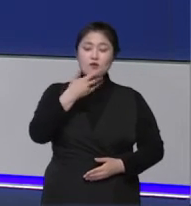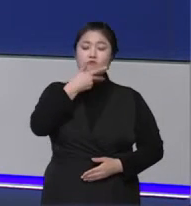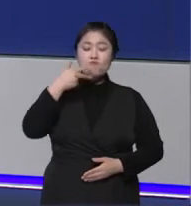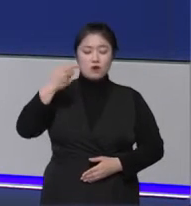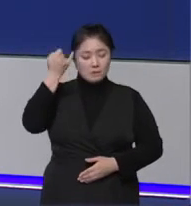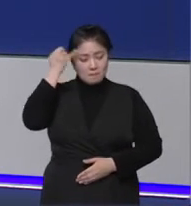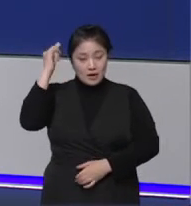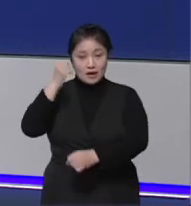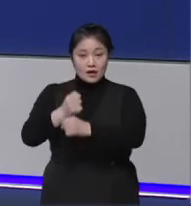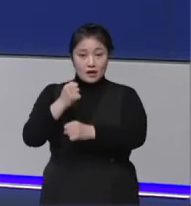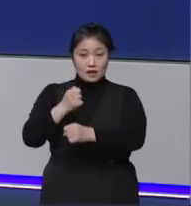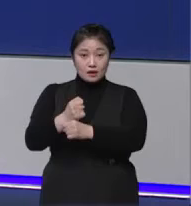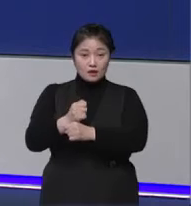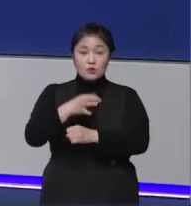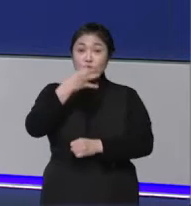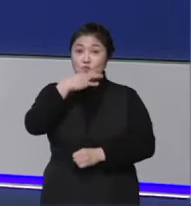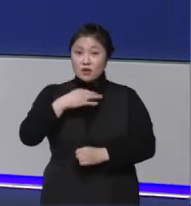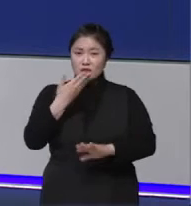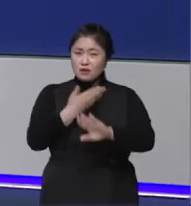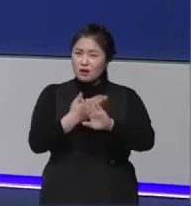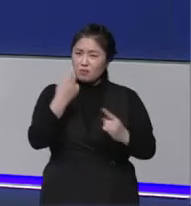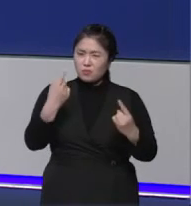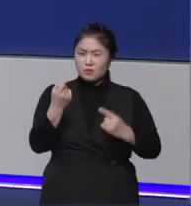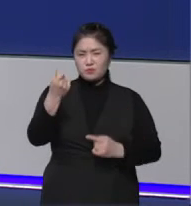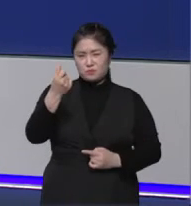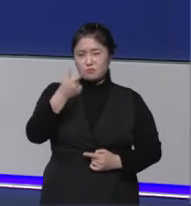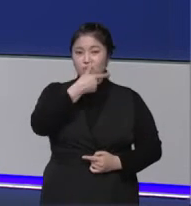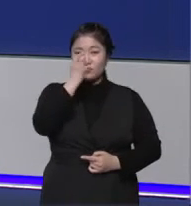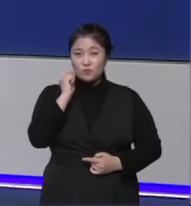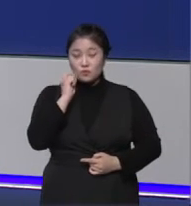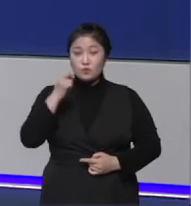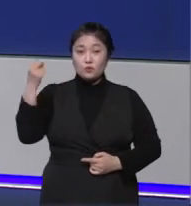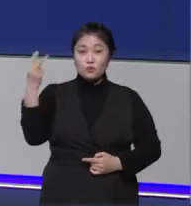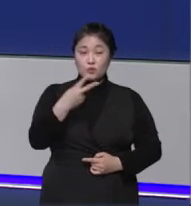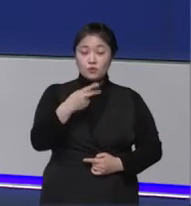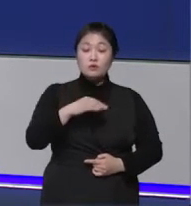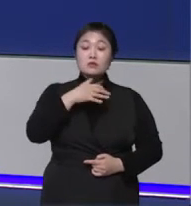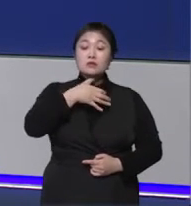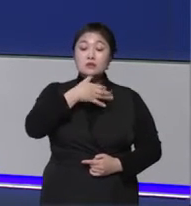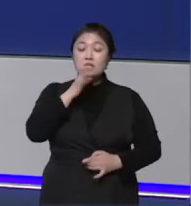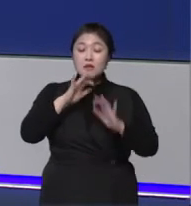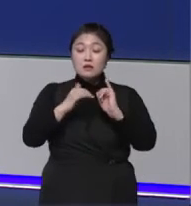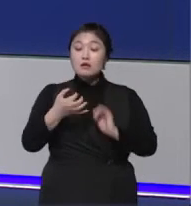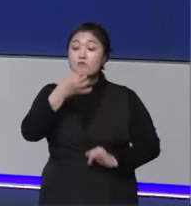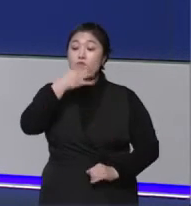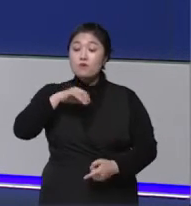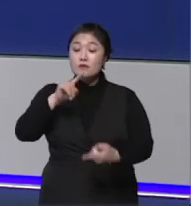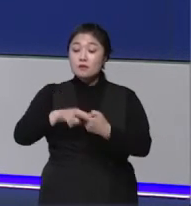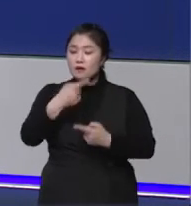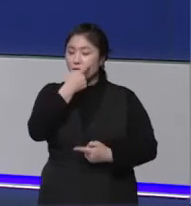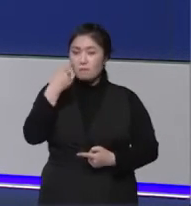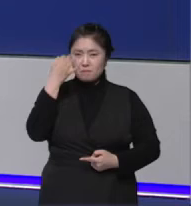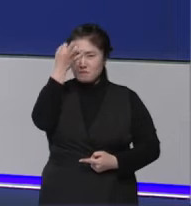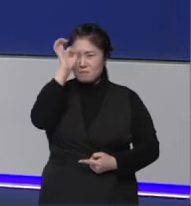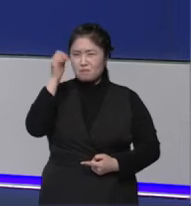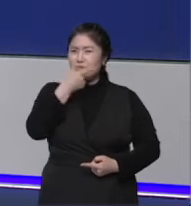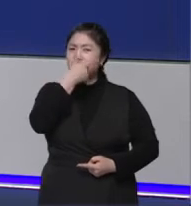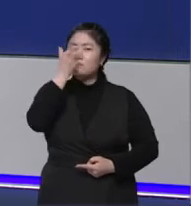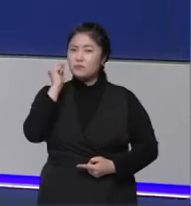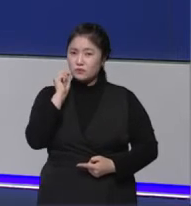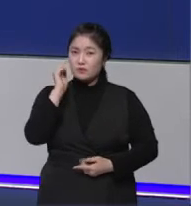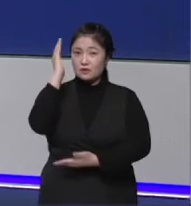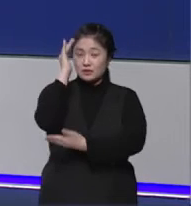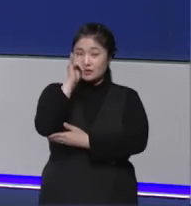됐는데 예방 효과가 다른 대신에 비해 상대적으로 낮습니다 또 고령층 예방 효과에 대한 검증이 부족하다는